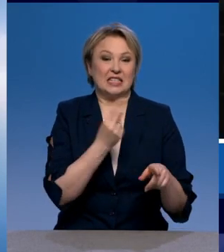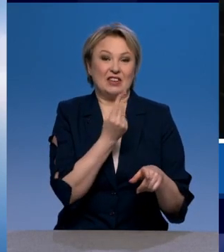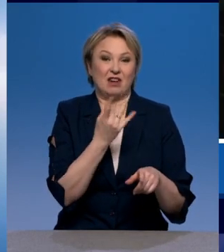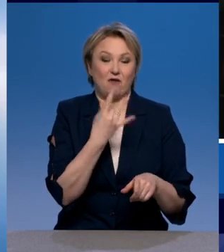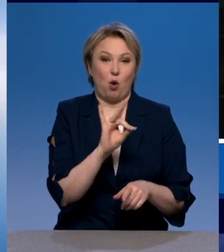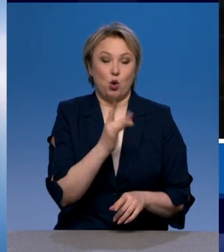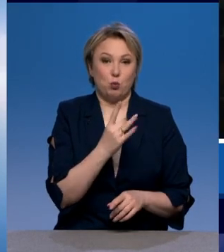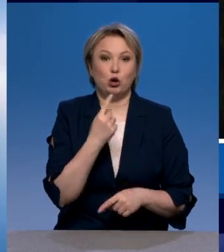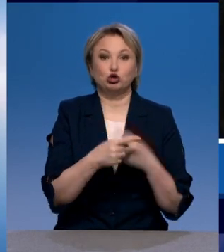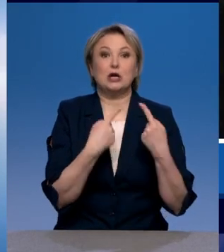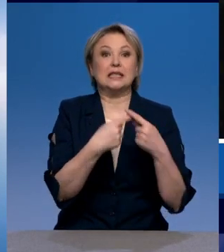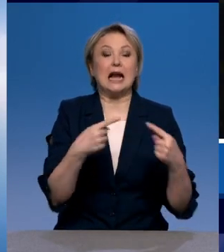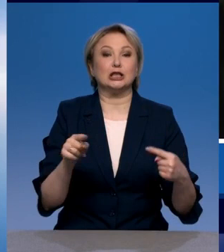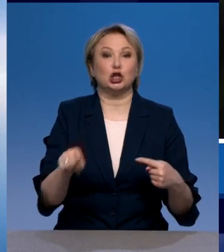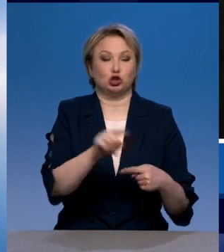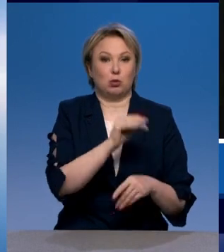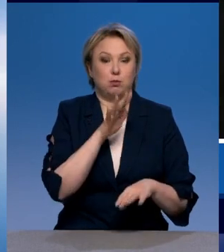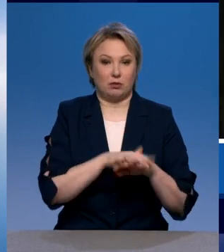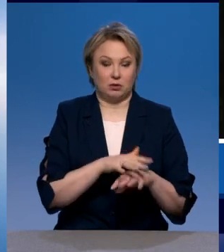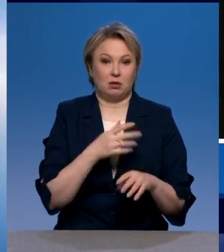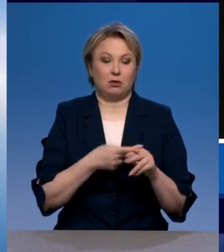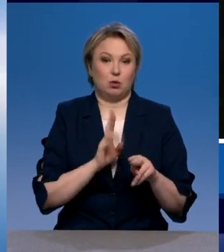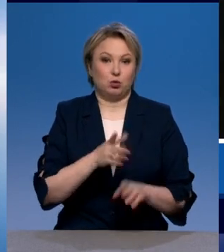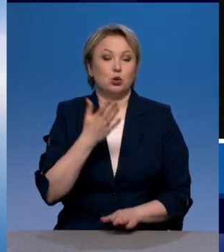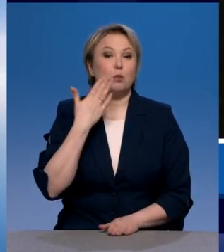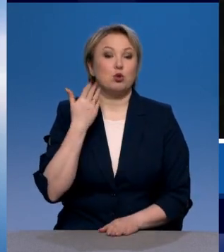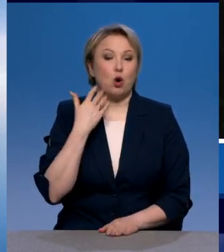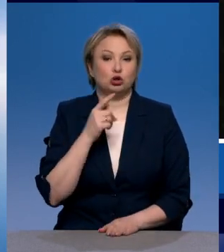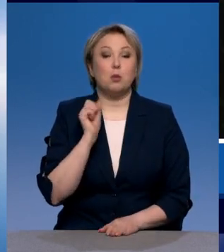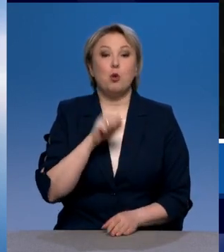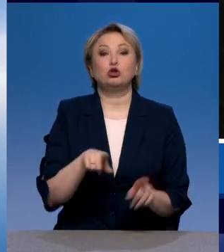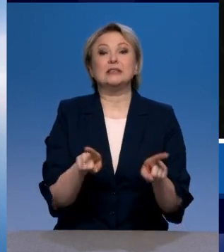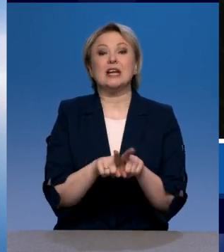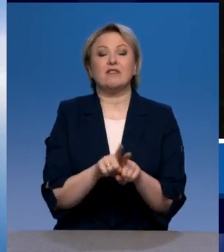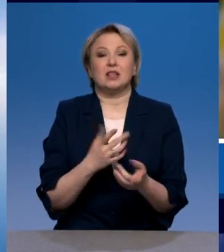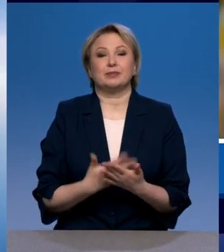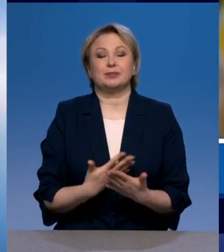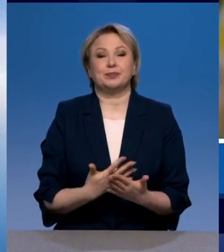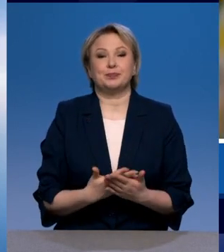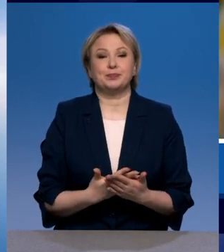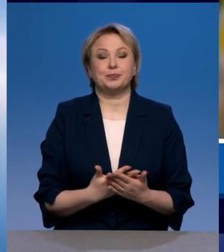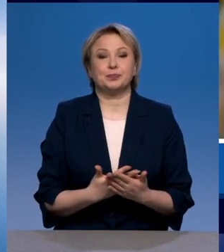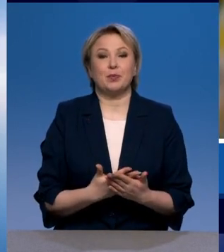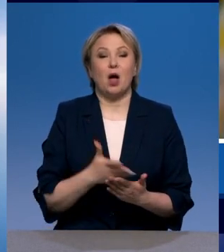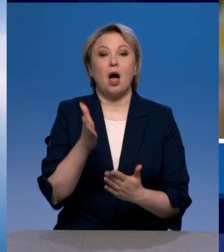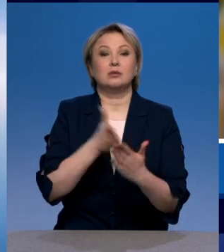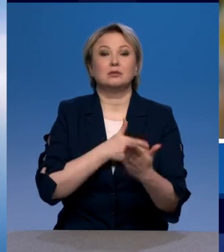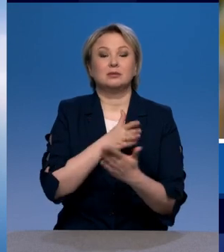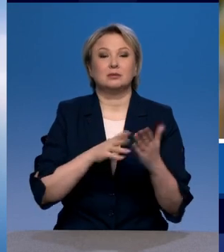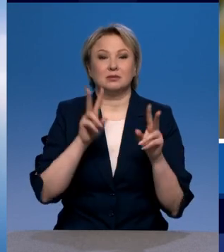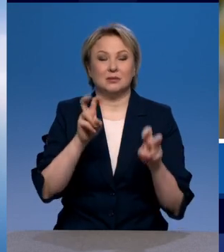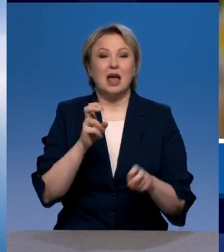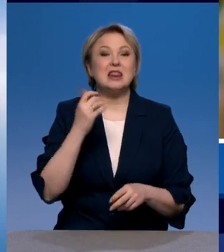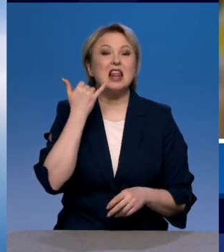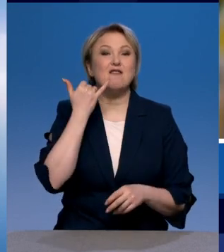уже заметно проще. Это может быть отчасти, знаете, можно сравнить с отменой телефонного рабства, который у нас был,